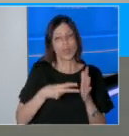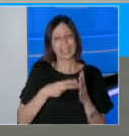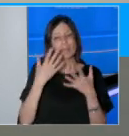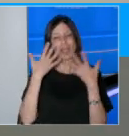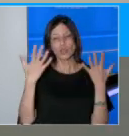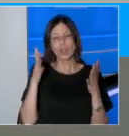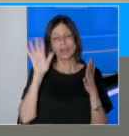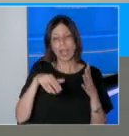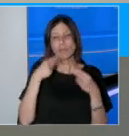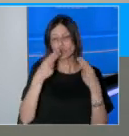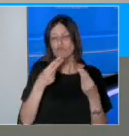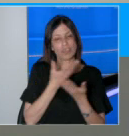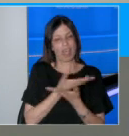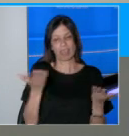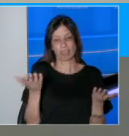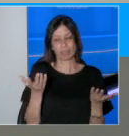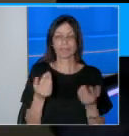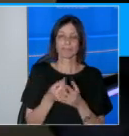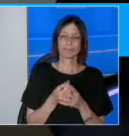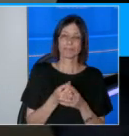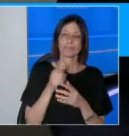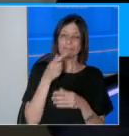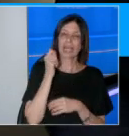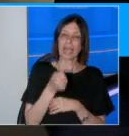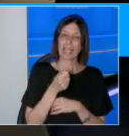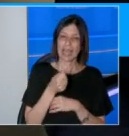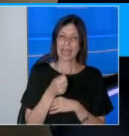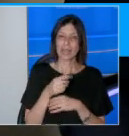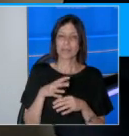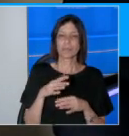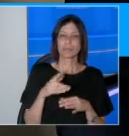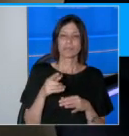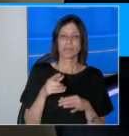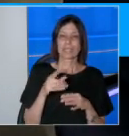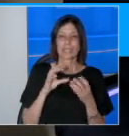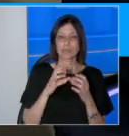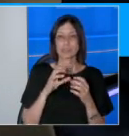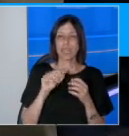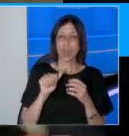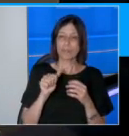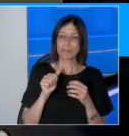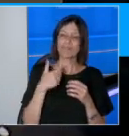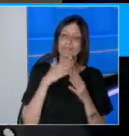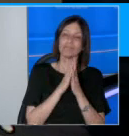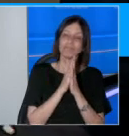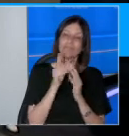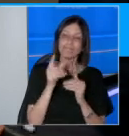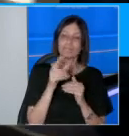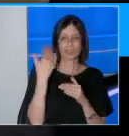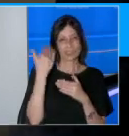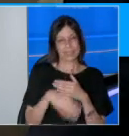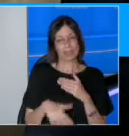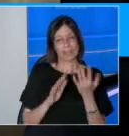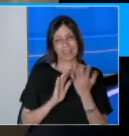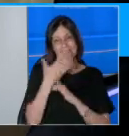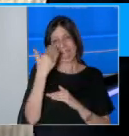תשובות. כן. אירן ברוורמן, חקלאי מגידולי שדה כי בקיבוץ הלאומים, אנחנו נאחל לכם שזה ייגמר